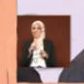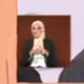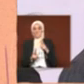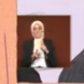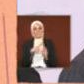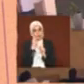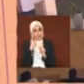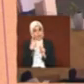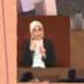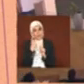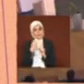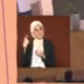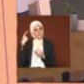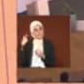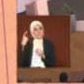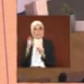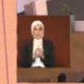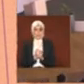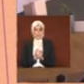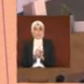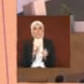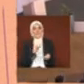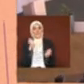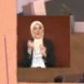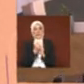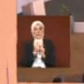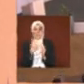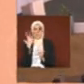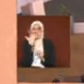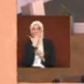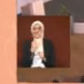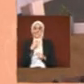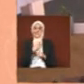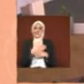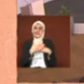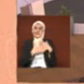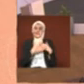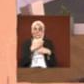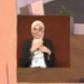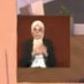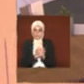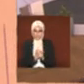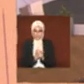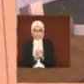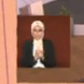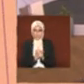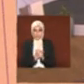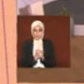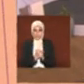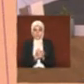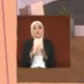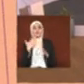المبادرات اللي بتتعمل في محافظات الصعيد وبتتعمل في وجه بحري لها خاصه مثلا